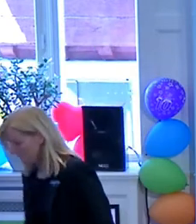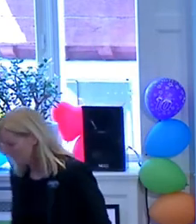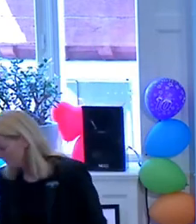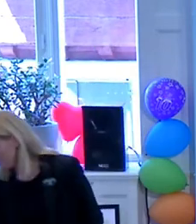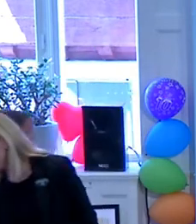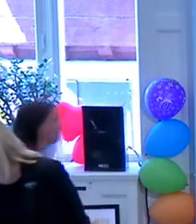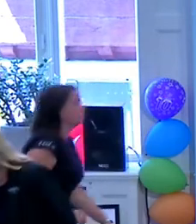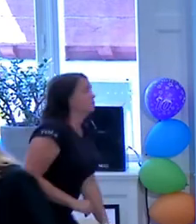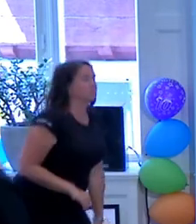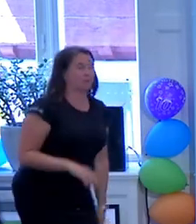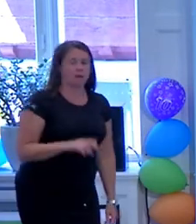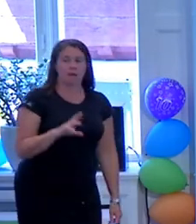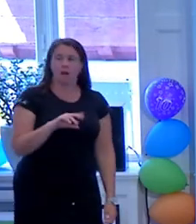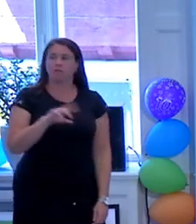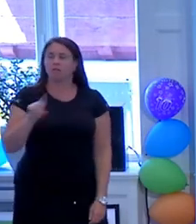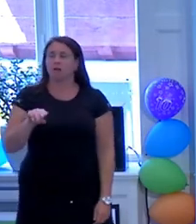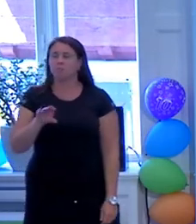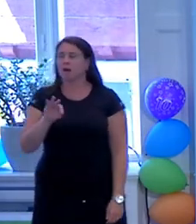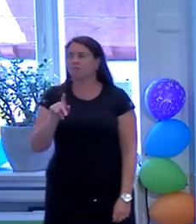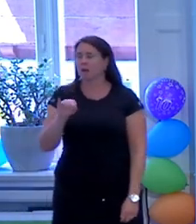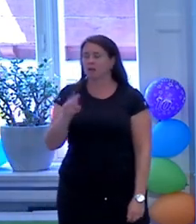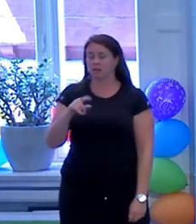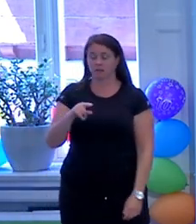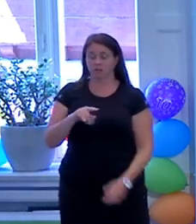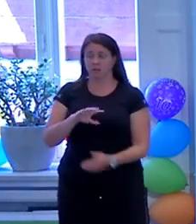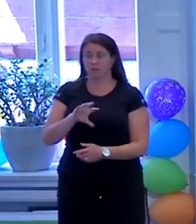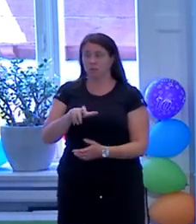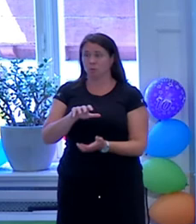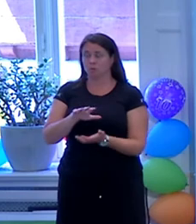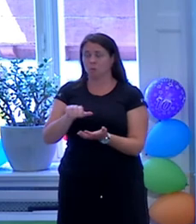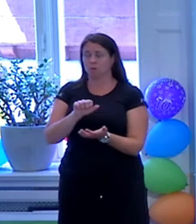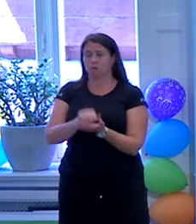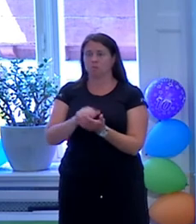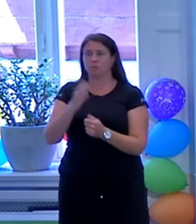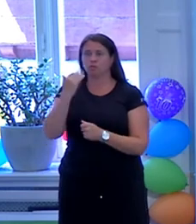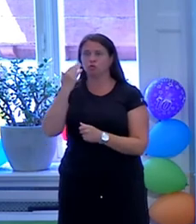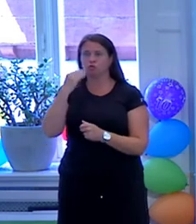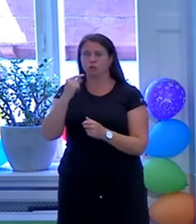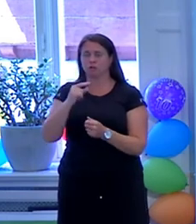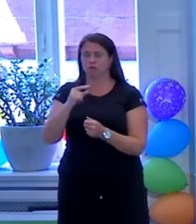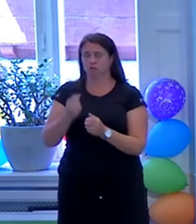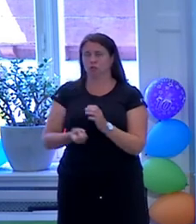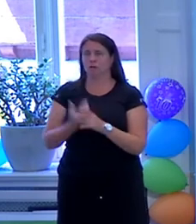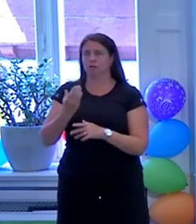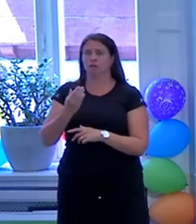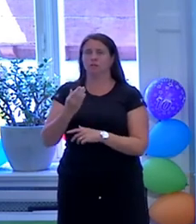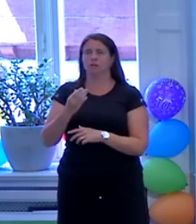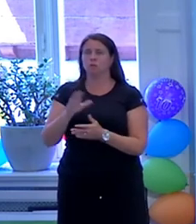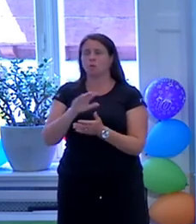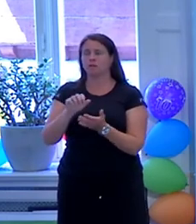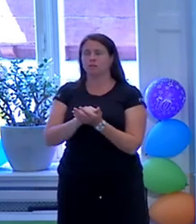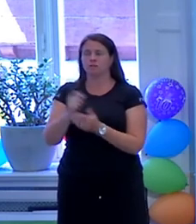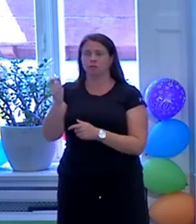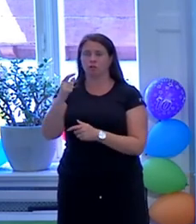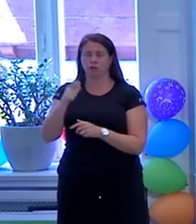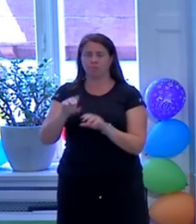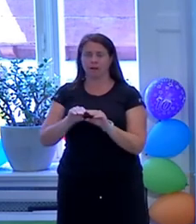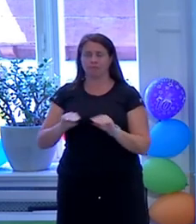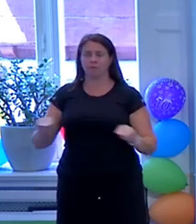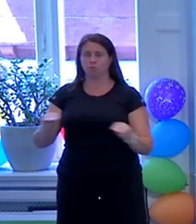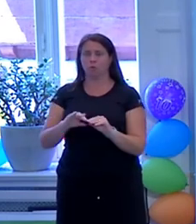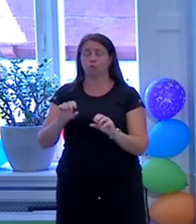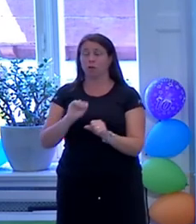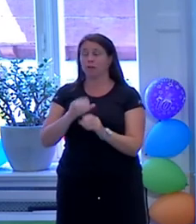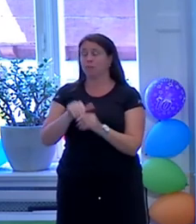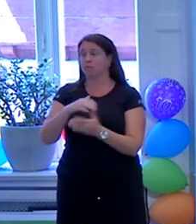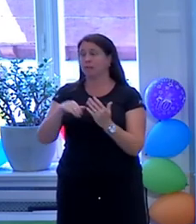i Region Skåne har man nyligen lanserat Skånes digitala vårdplattform och den håller på att